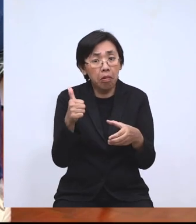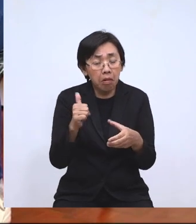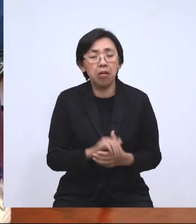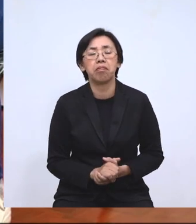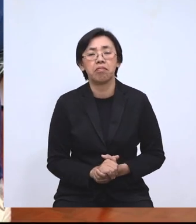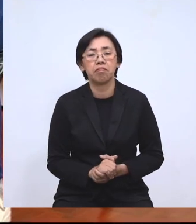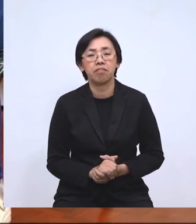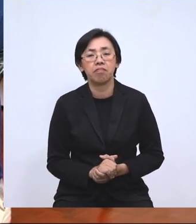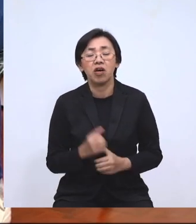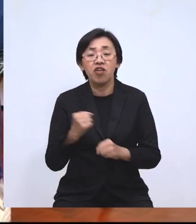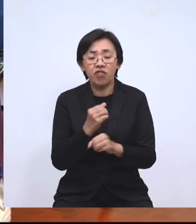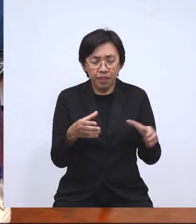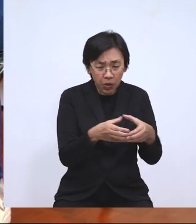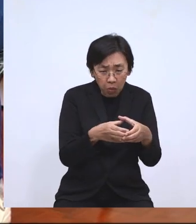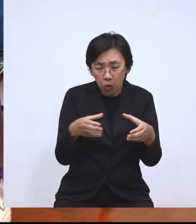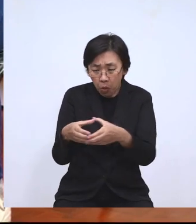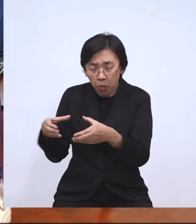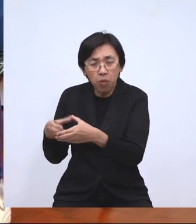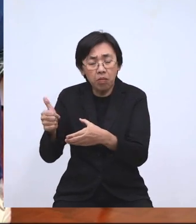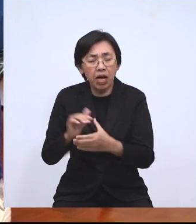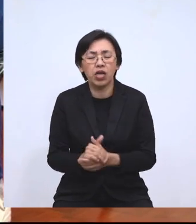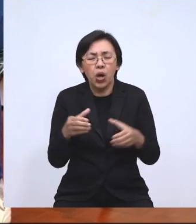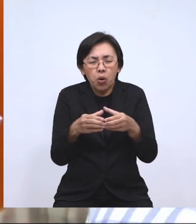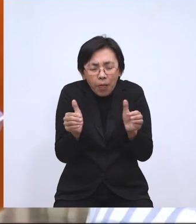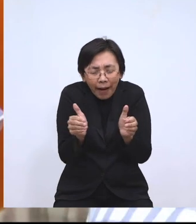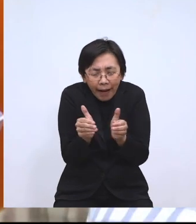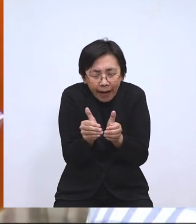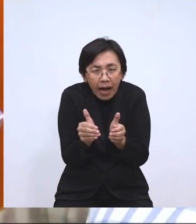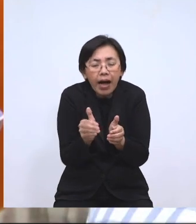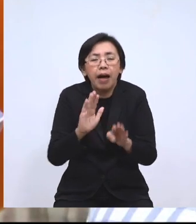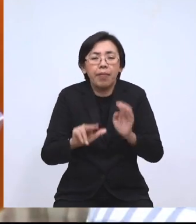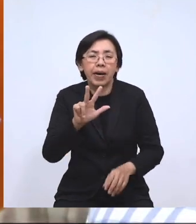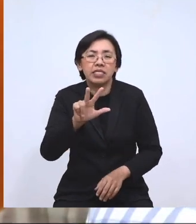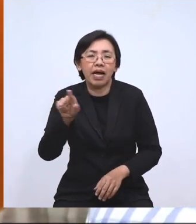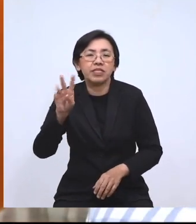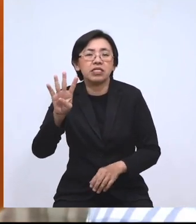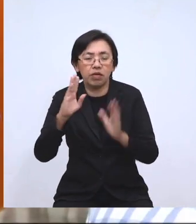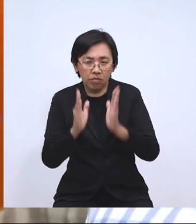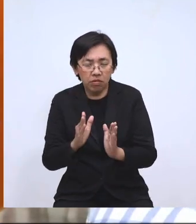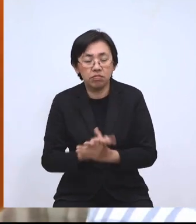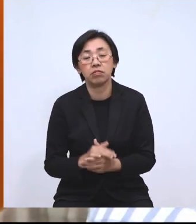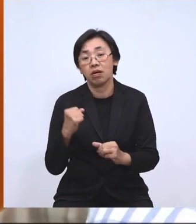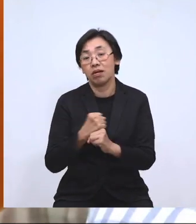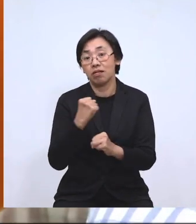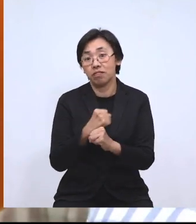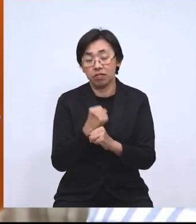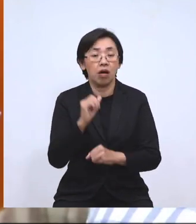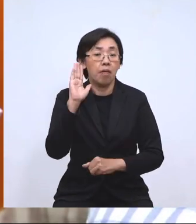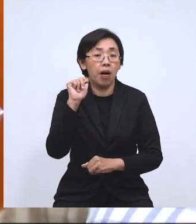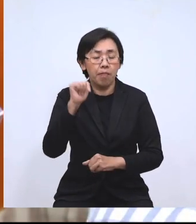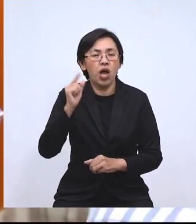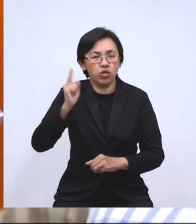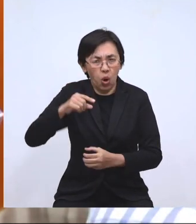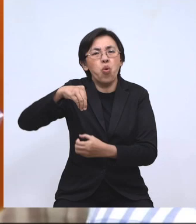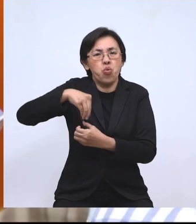ไหมจริงๆแล้วเนี่ยค่ะถามว่าเป็นฝึกเป็นกลุ่มได้แต่คนเป็นกลุ่มเล็กขนาด 3-4 คนอย่างมากแต่เวลาฝึกอะค่ะผู้ปก